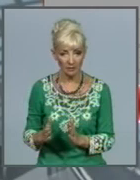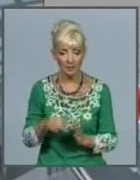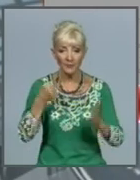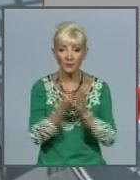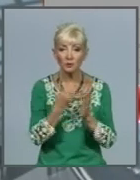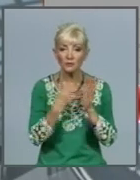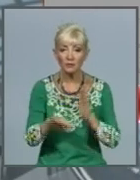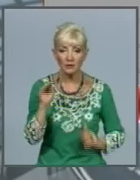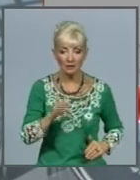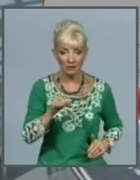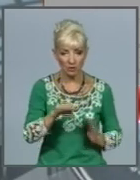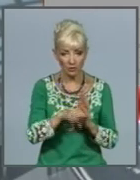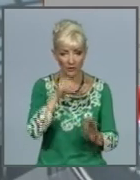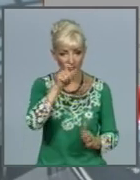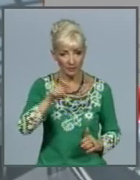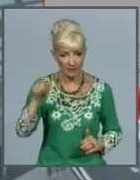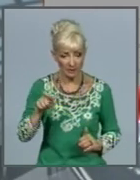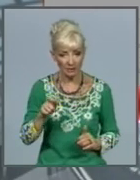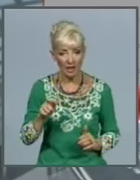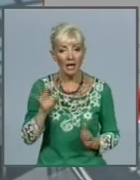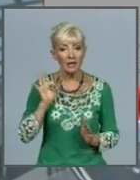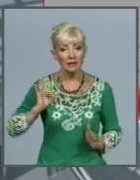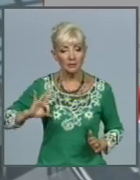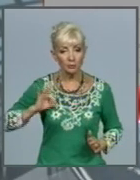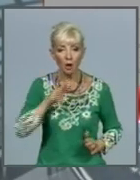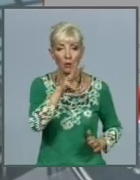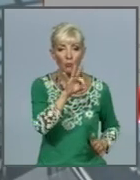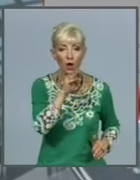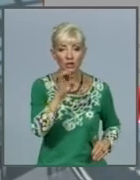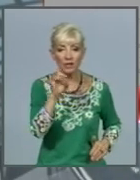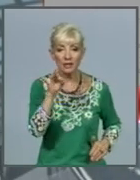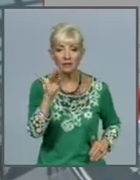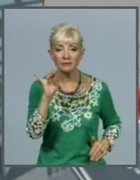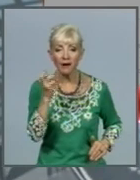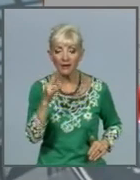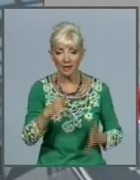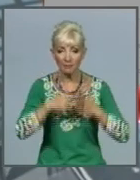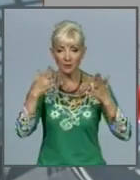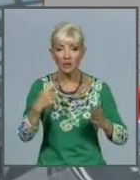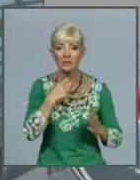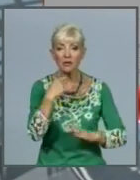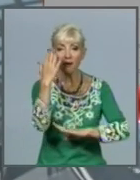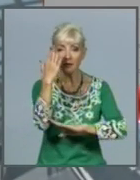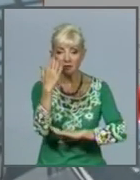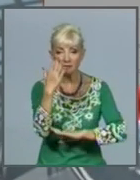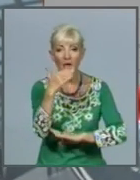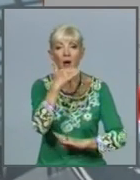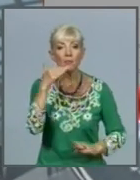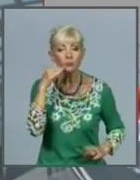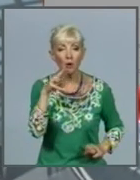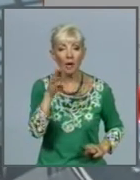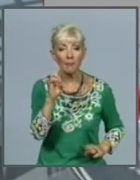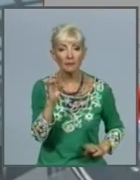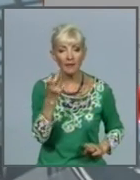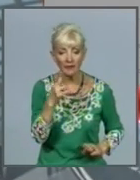тисяч виборців застосовується мажоритарна система відносної більшості з голосуванням у багатомандатних виборчих округах.